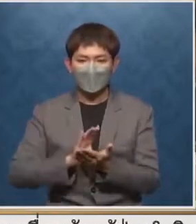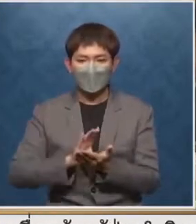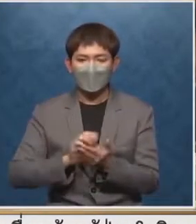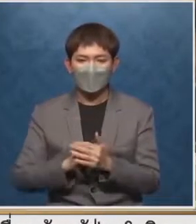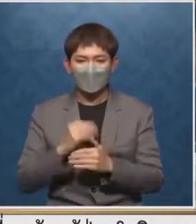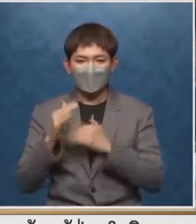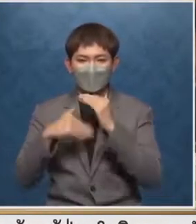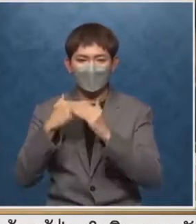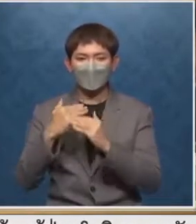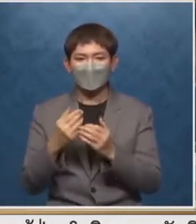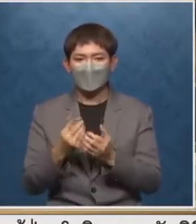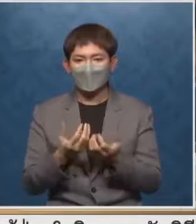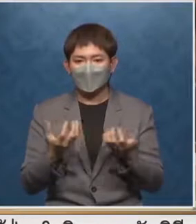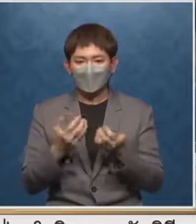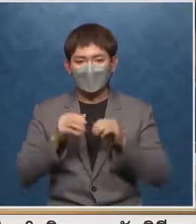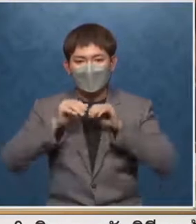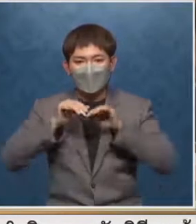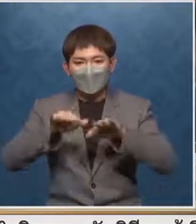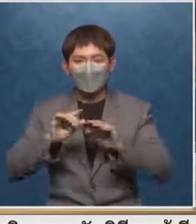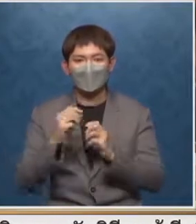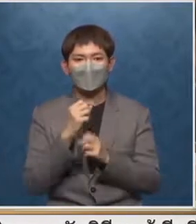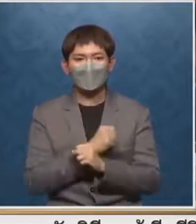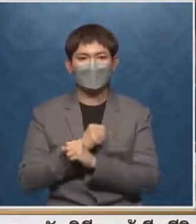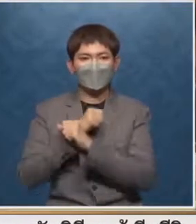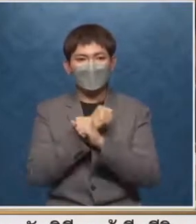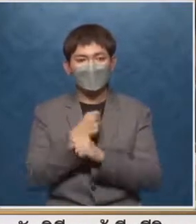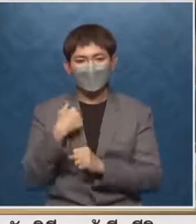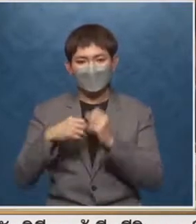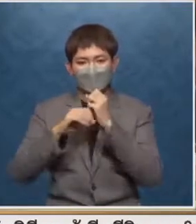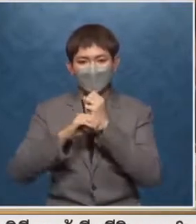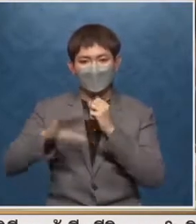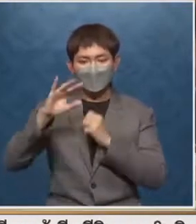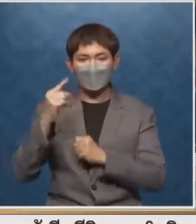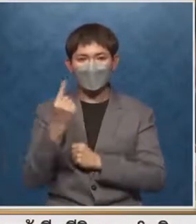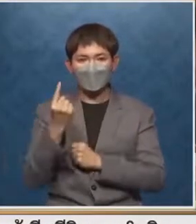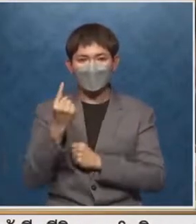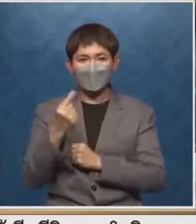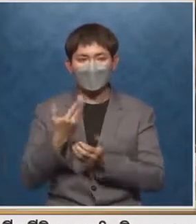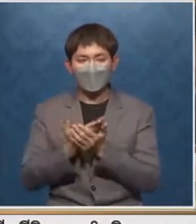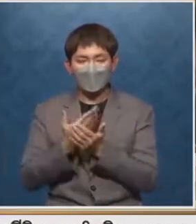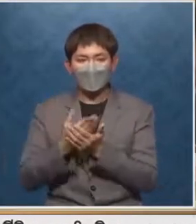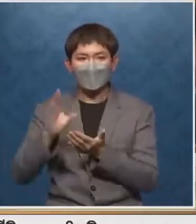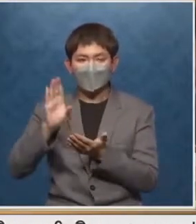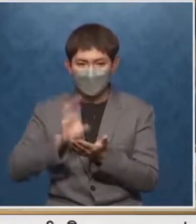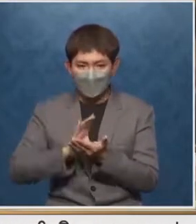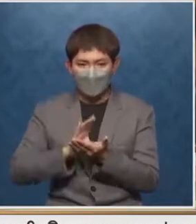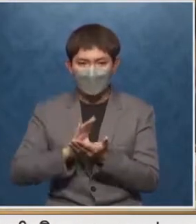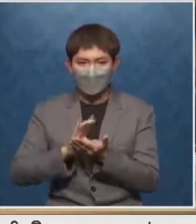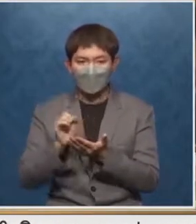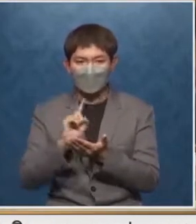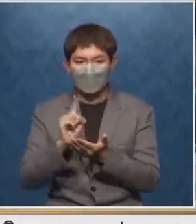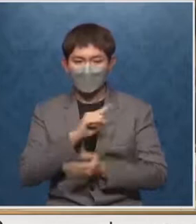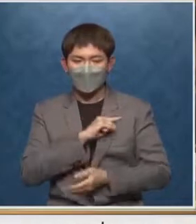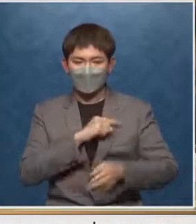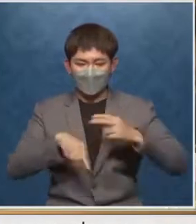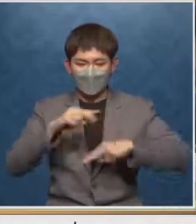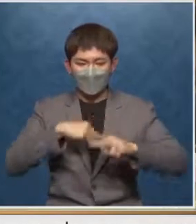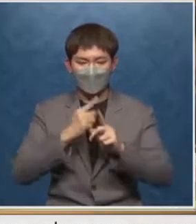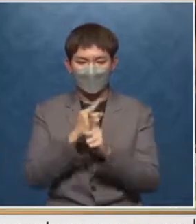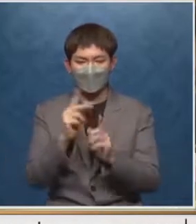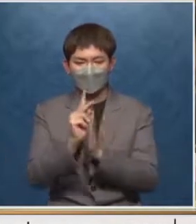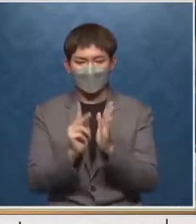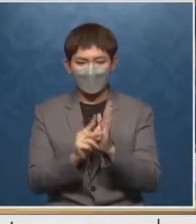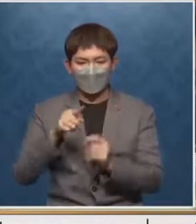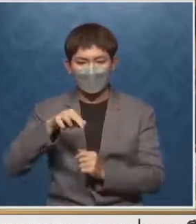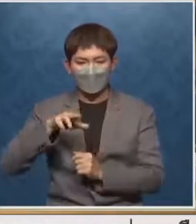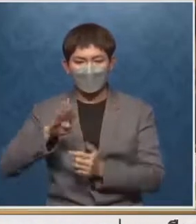ฒนาสื่อปลอดภัยและสร้างสรรค์ก็มาจากกสทช.แหล่งเดียวและเงินทุนนี้นะครับไม่ได้อยู่ภายใต้พระราชบัญญัติงบประม